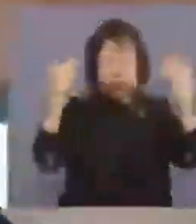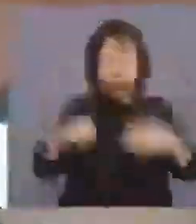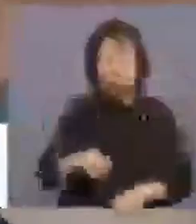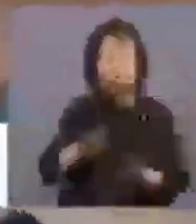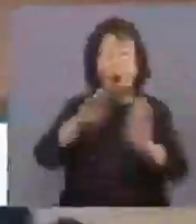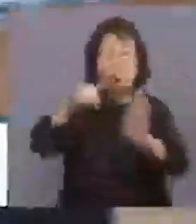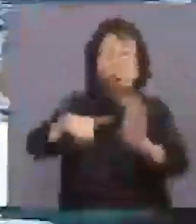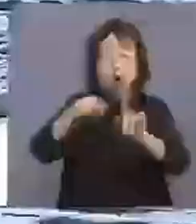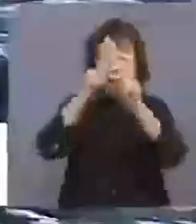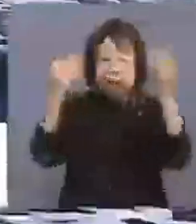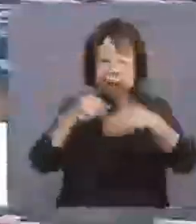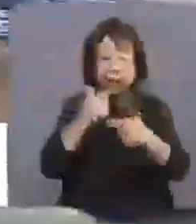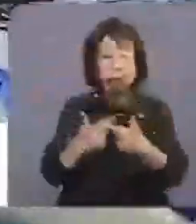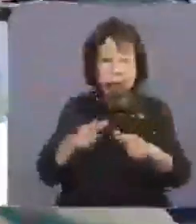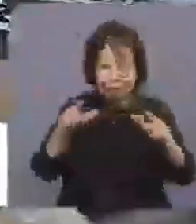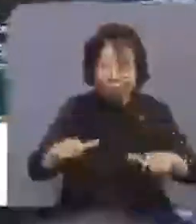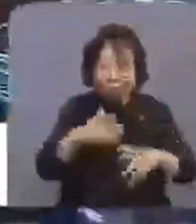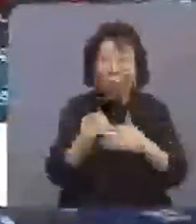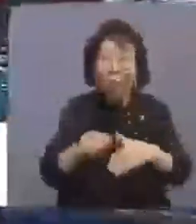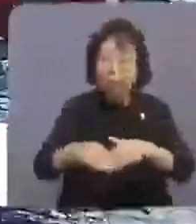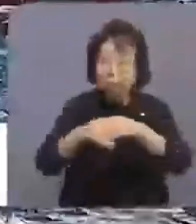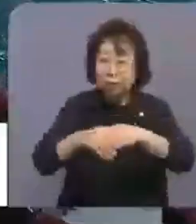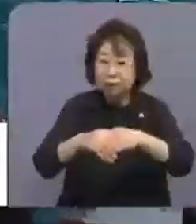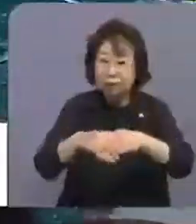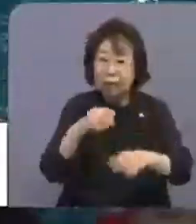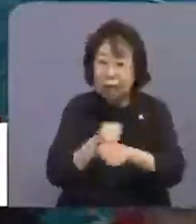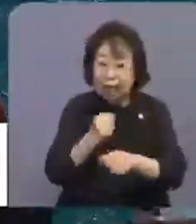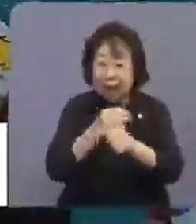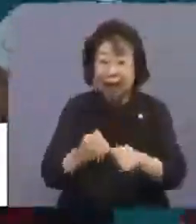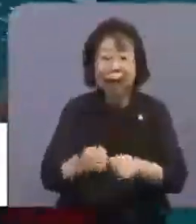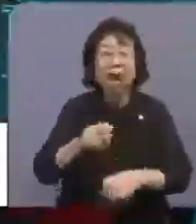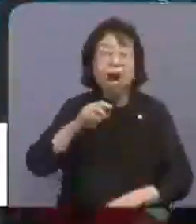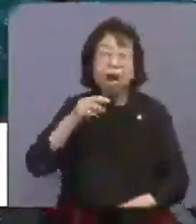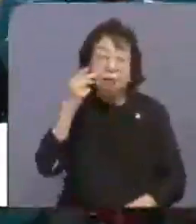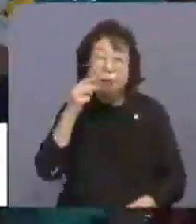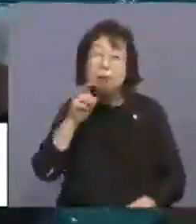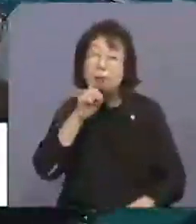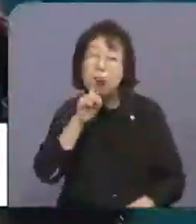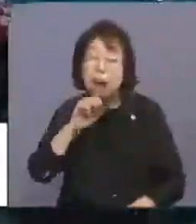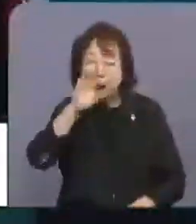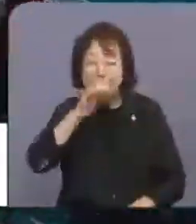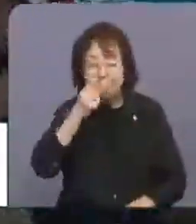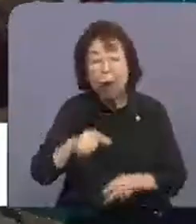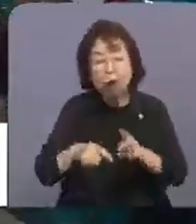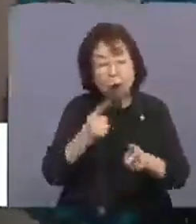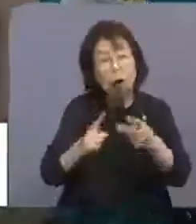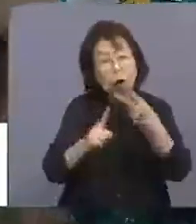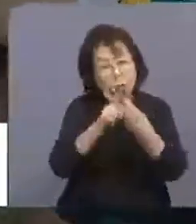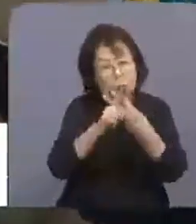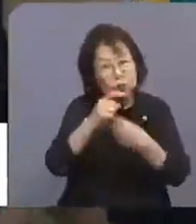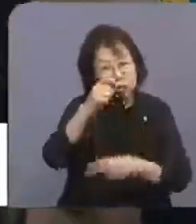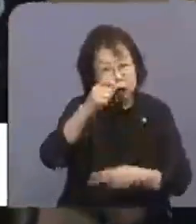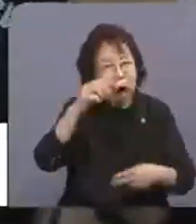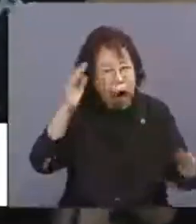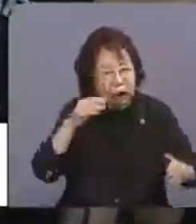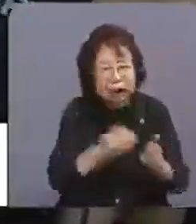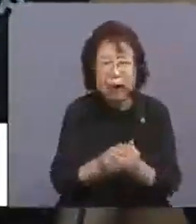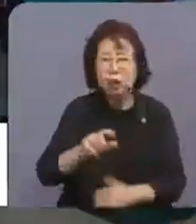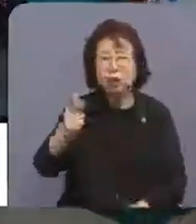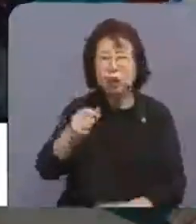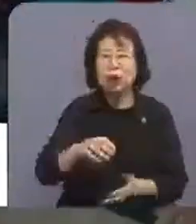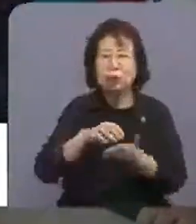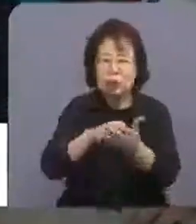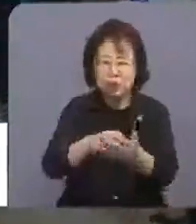국립부경대 등 부산 지역 국립대학교와 함께 마련한 이 영어 캠프에는 초중등학생 600명이 참가하고